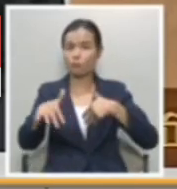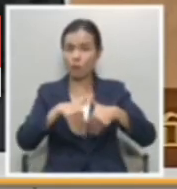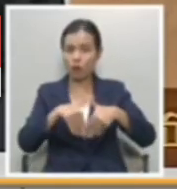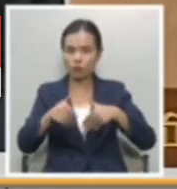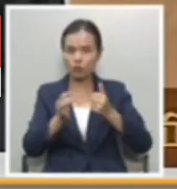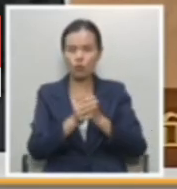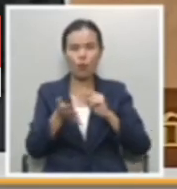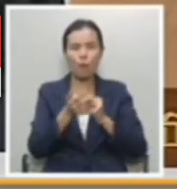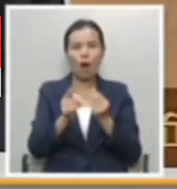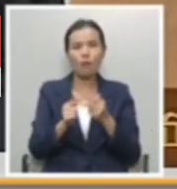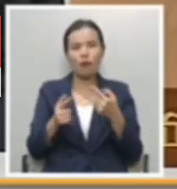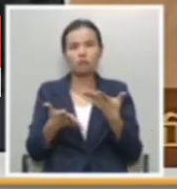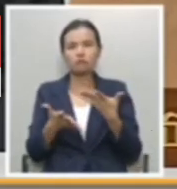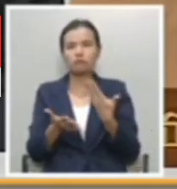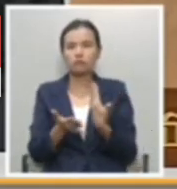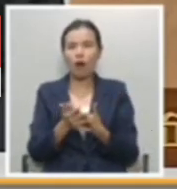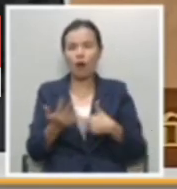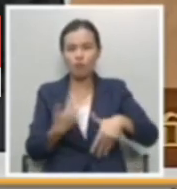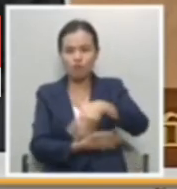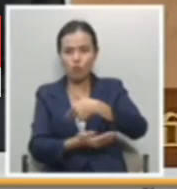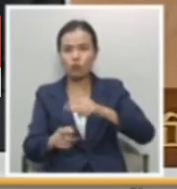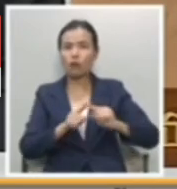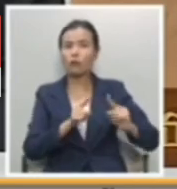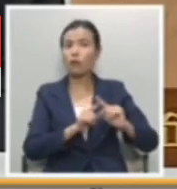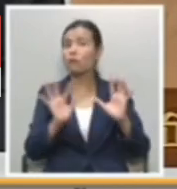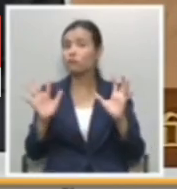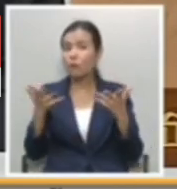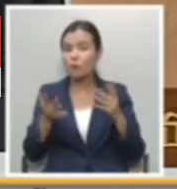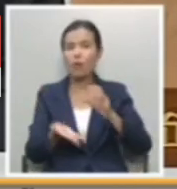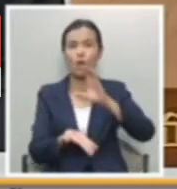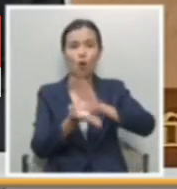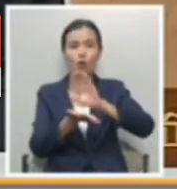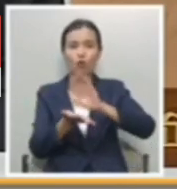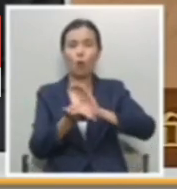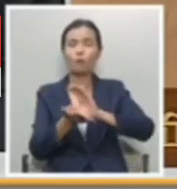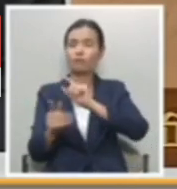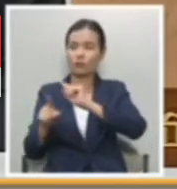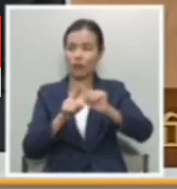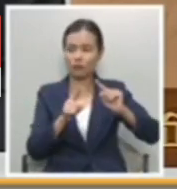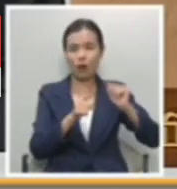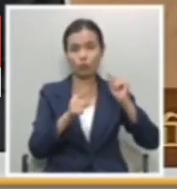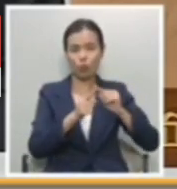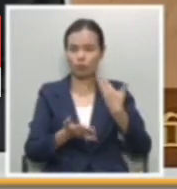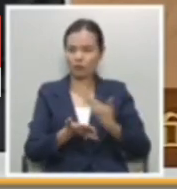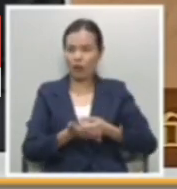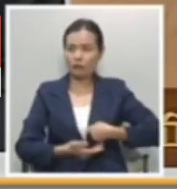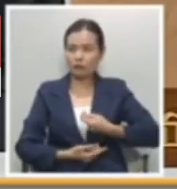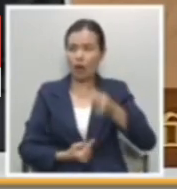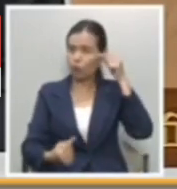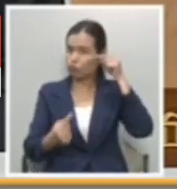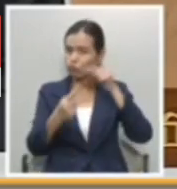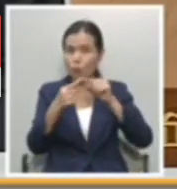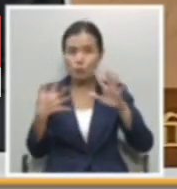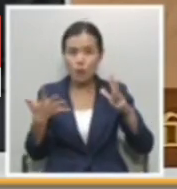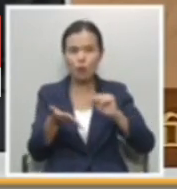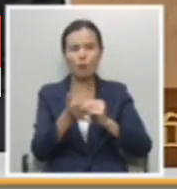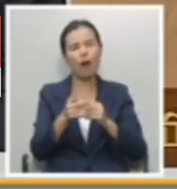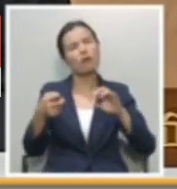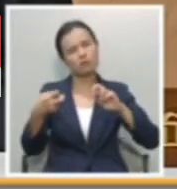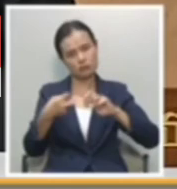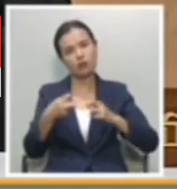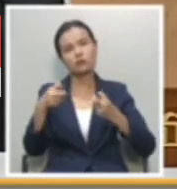ลืมตาอ้าปากได้อย่างดีและที่สำคัญที่สุดงบประมาณเหล่านี้เนี่ยเมื่อเอาไปใช้จ่ายไม่ถูกจุดสิ่งที่เกิดขึ้นนั้นก็